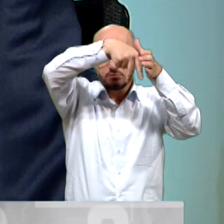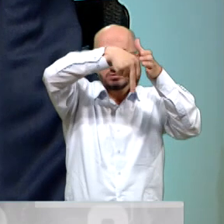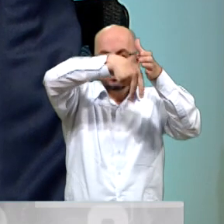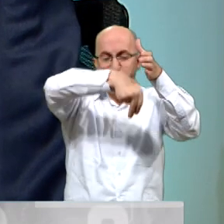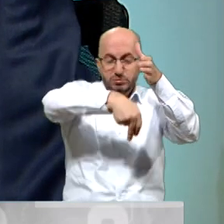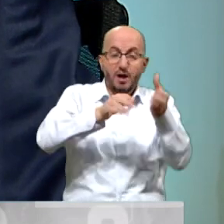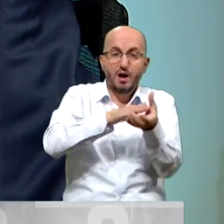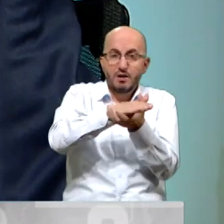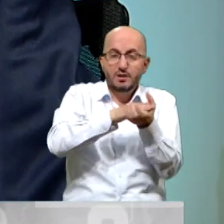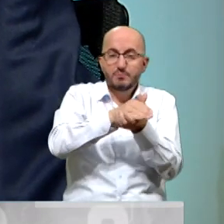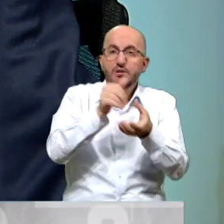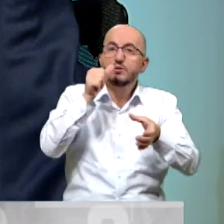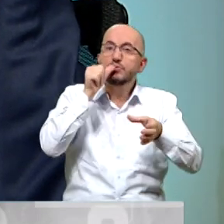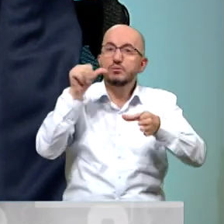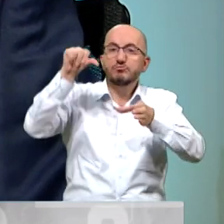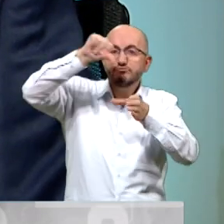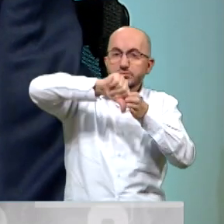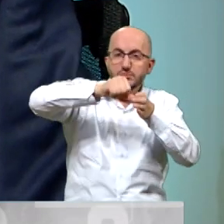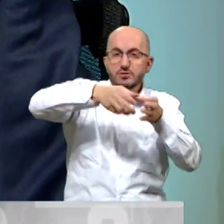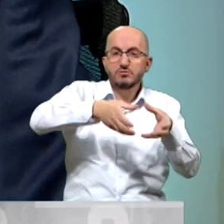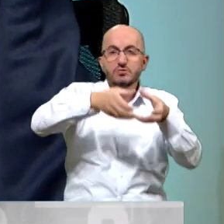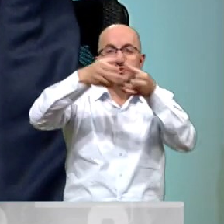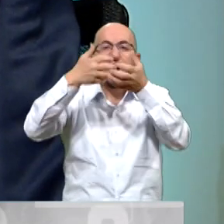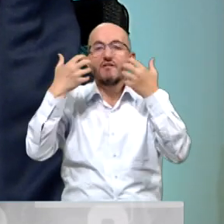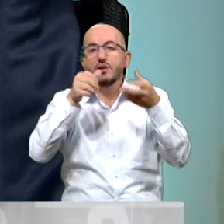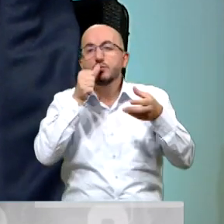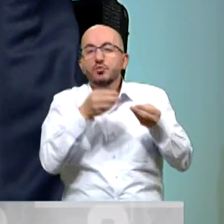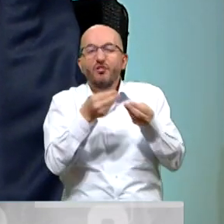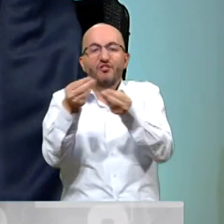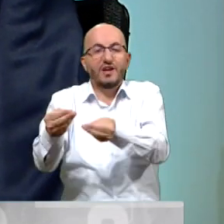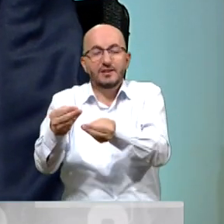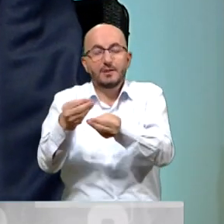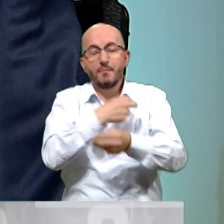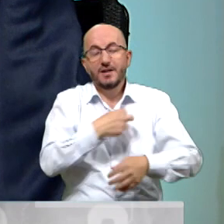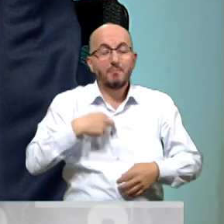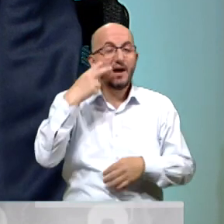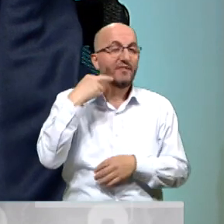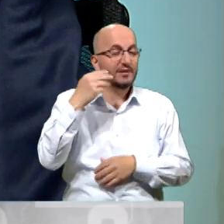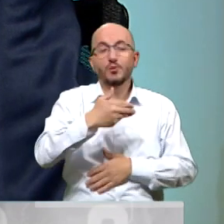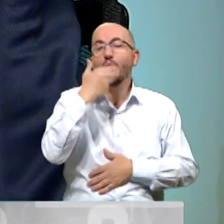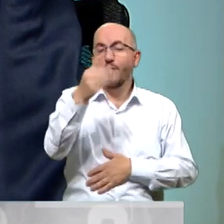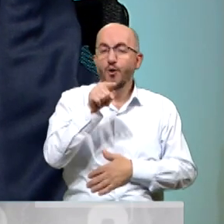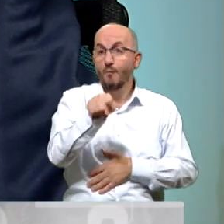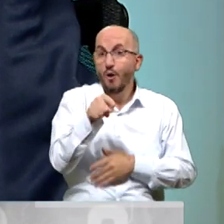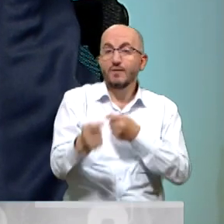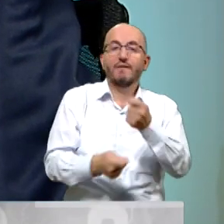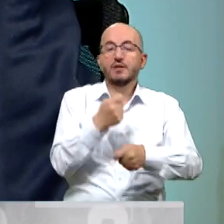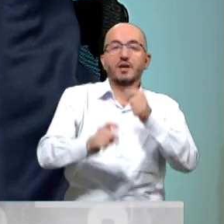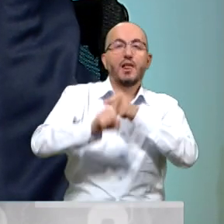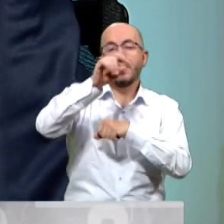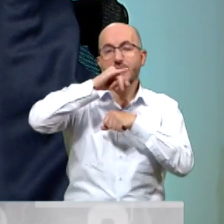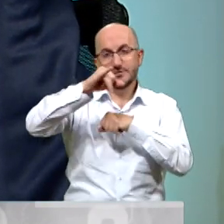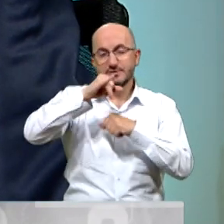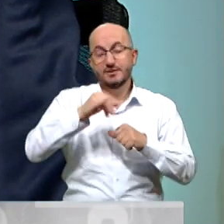ayakkabısıyla su çıkarır, o hayvanı sular. Hazreti Peygamber buyururlar ki bu davranışı Allah